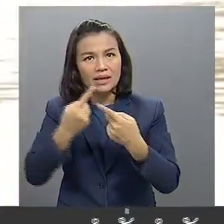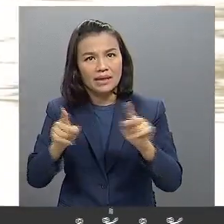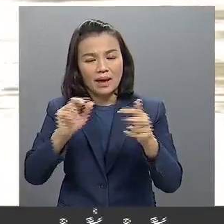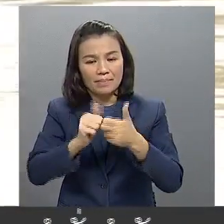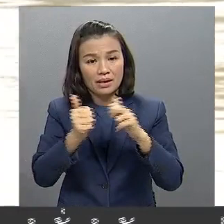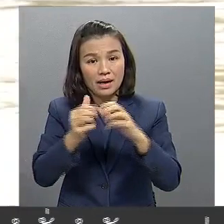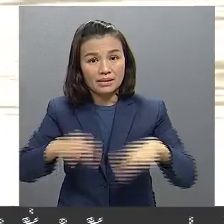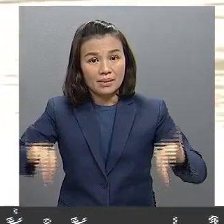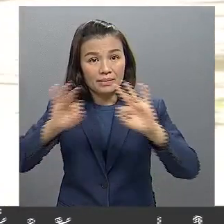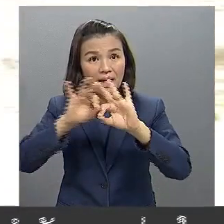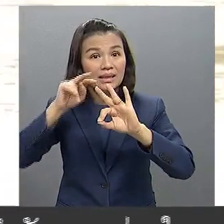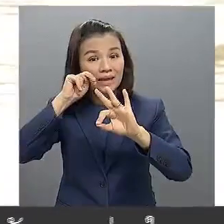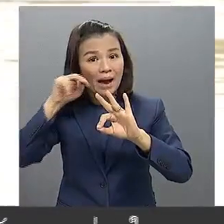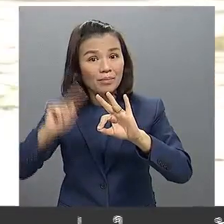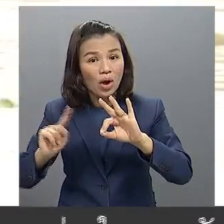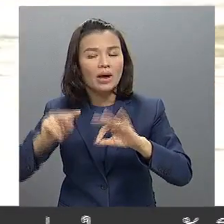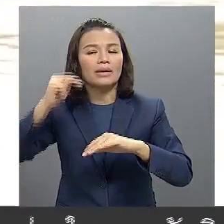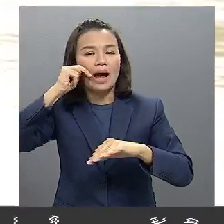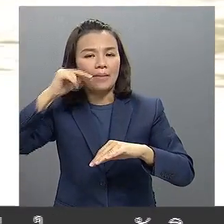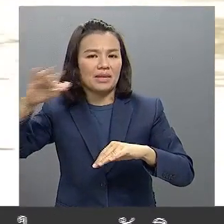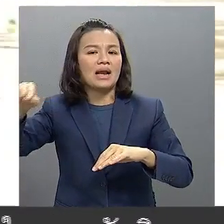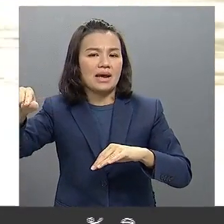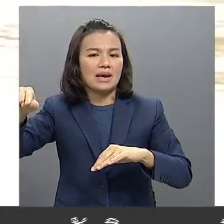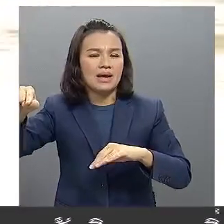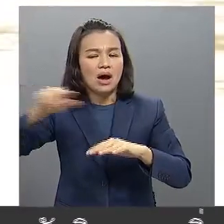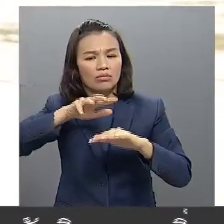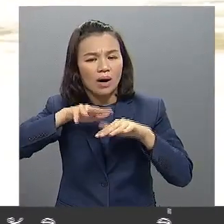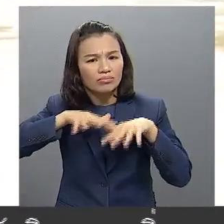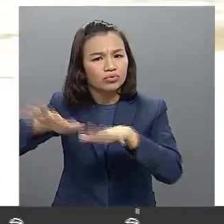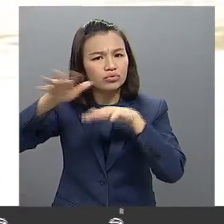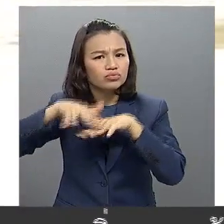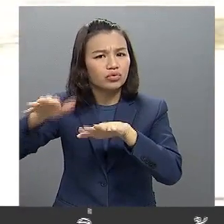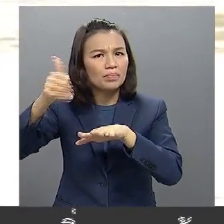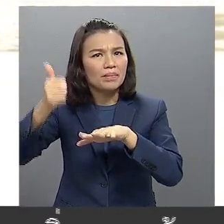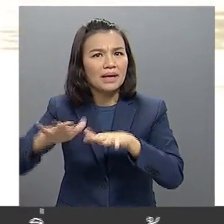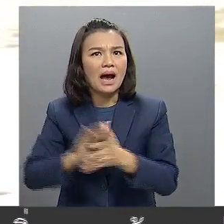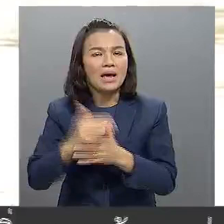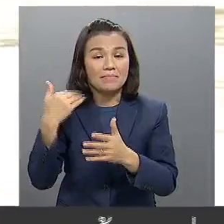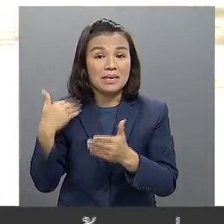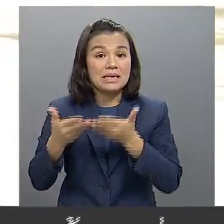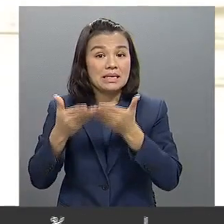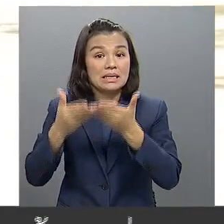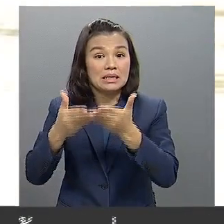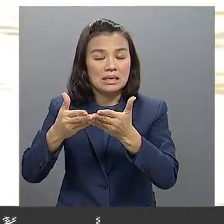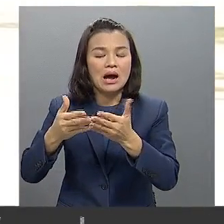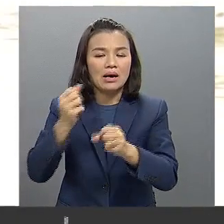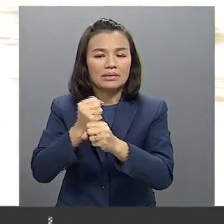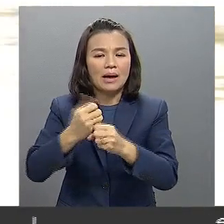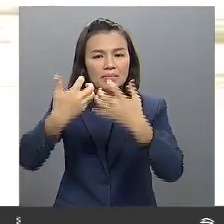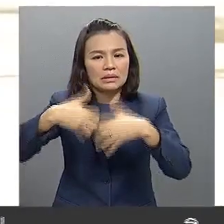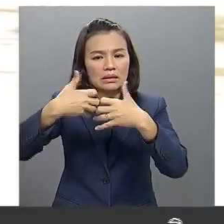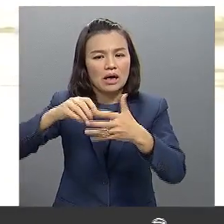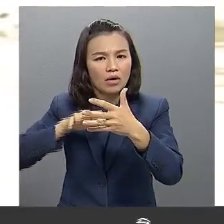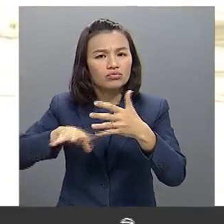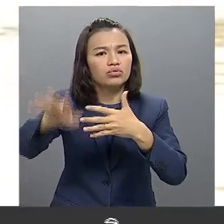ำนั่นก็คือปัจจัยของน้ำทะเลหนุนทำให้เจ้าหน้าที่นั้นต้องเร่งระดมเรือดันน้ำนะคะเพื่อระบายน้ำออกจากพื้นที่โดยเร็วที่สุดค่ะ